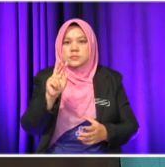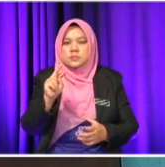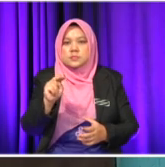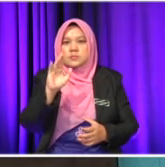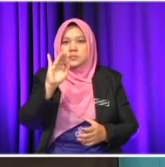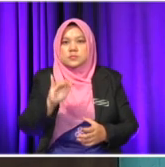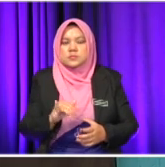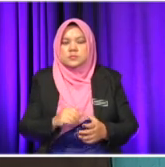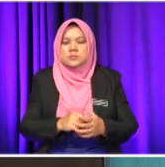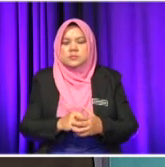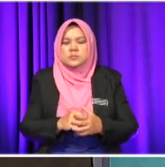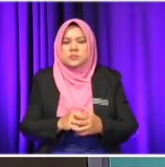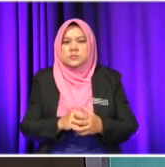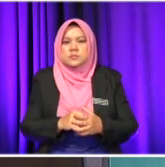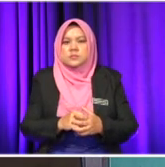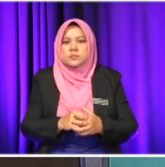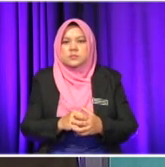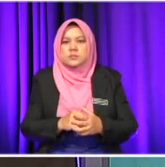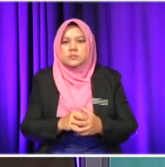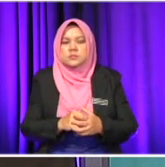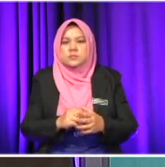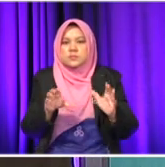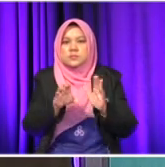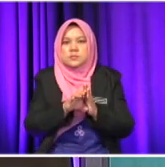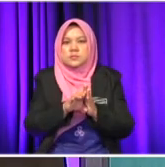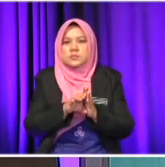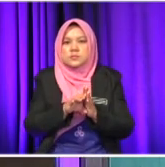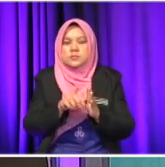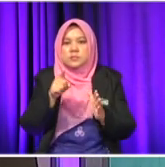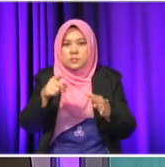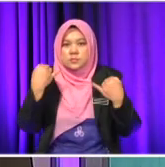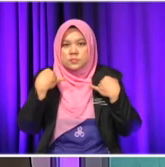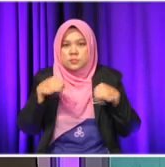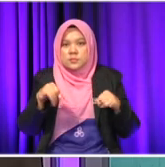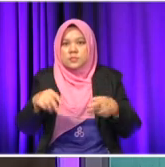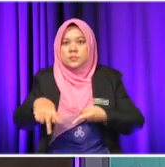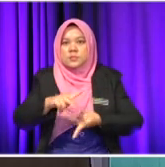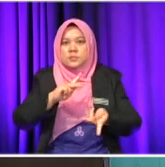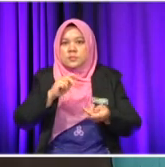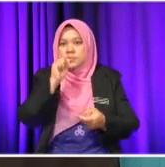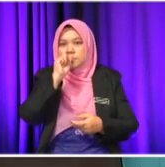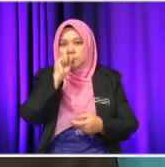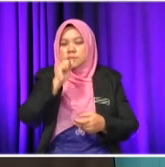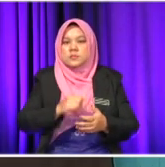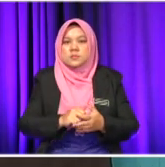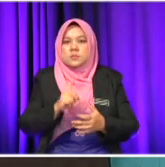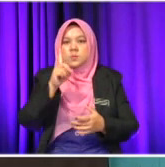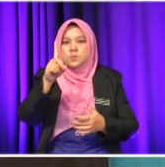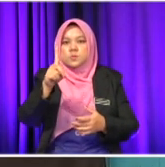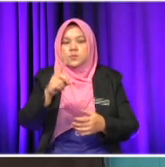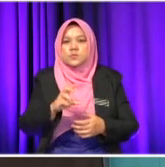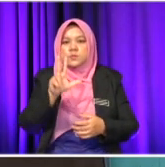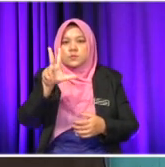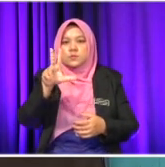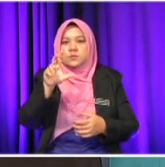akal oke apa yang saya sebut sebagai tawaran masuk akal contoh kamu jual air kotak Oke aku tak satu kotak